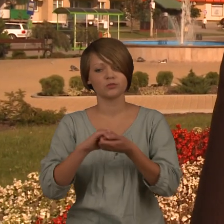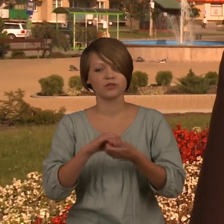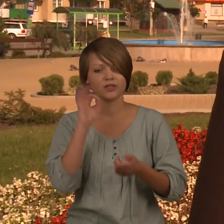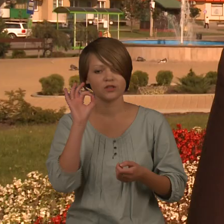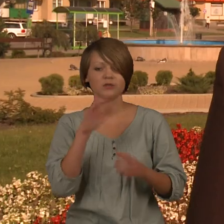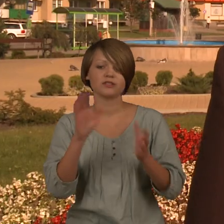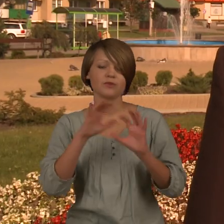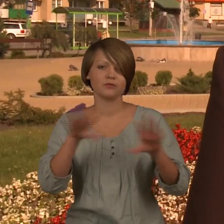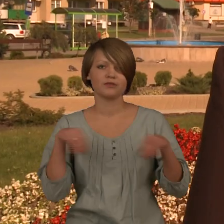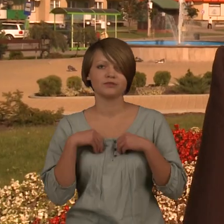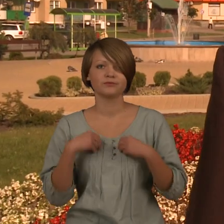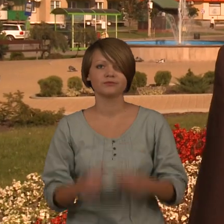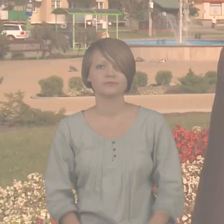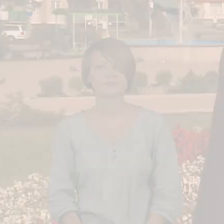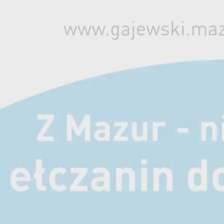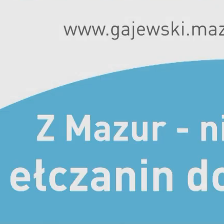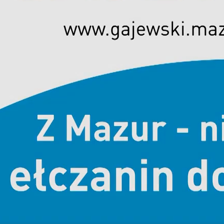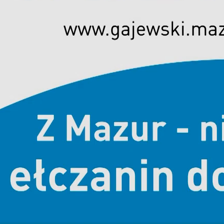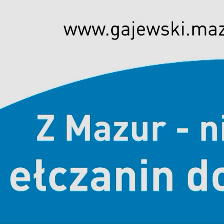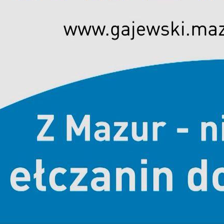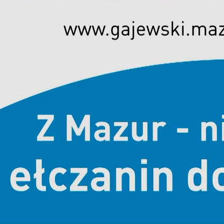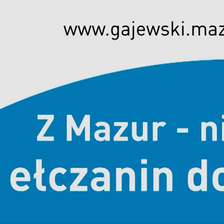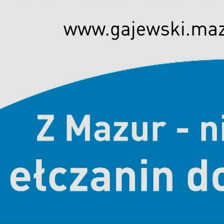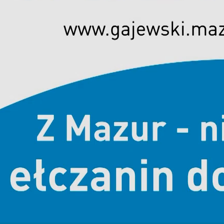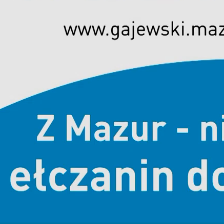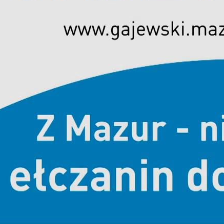wspólne dobro. Zadbajmy o nie razem. KONIEC!